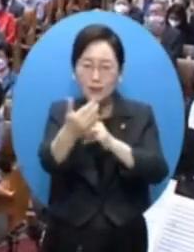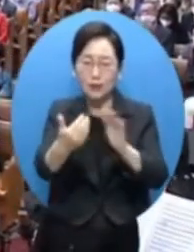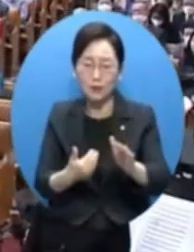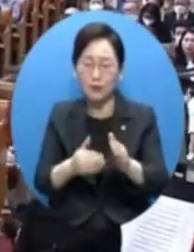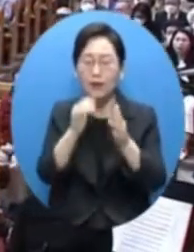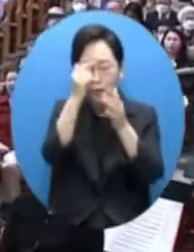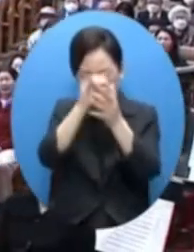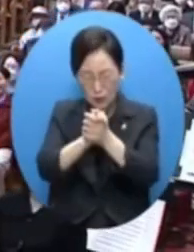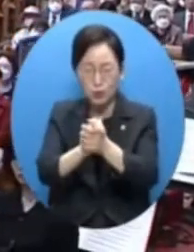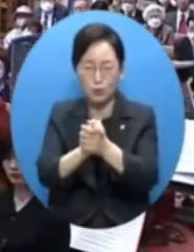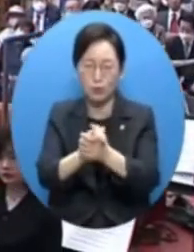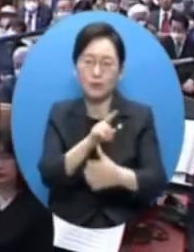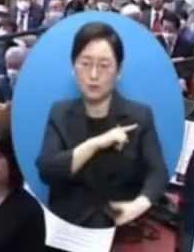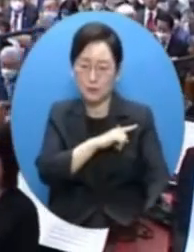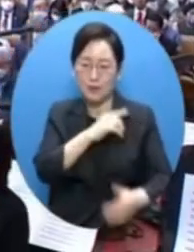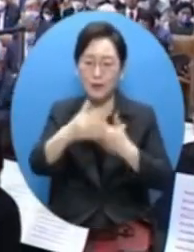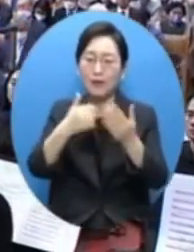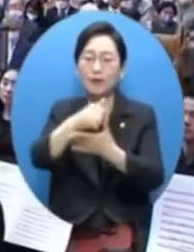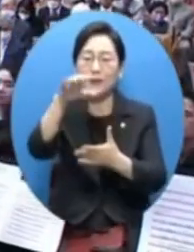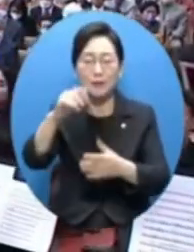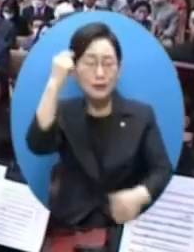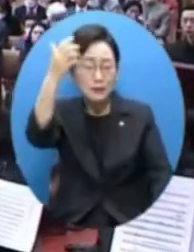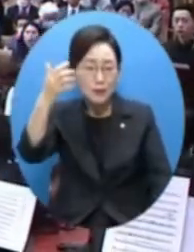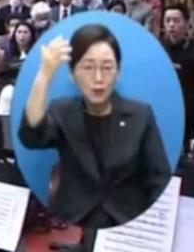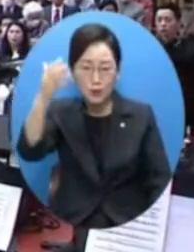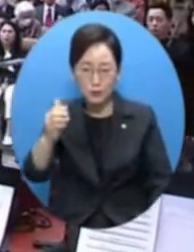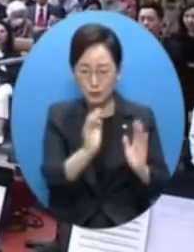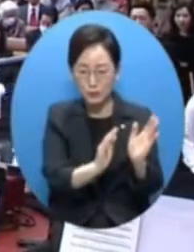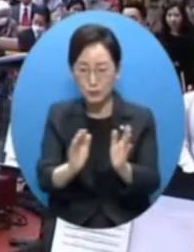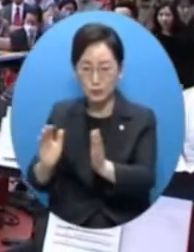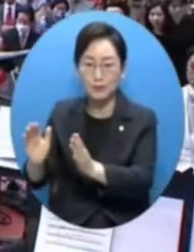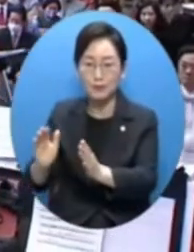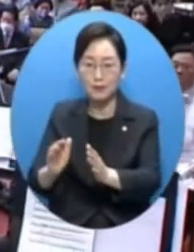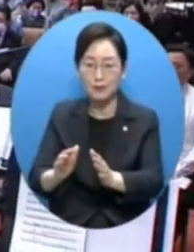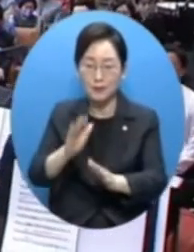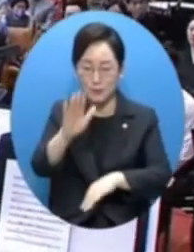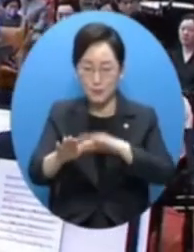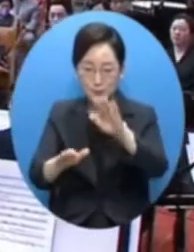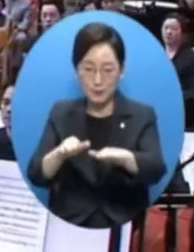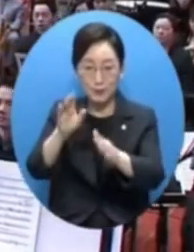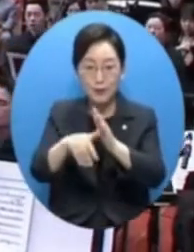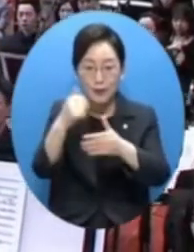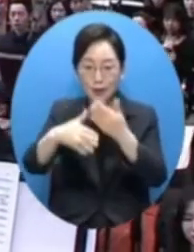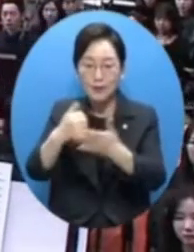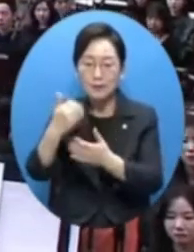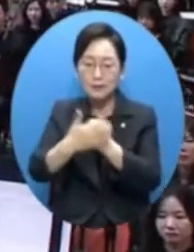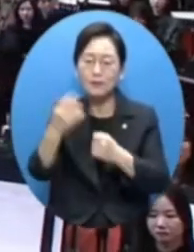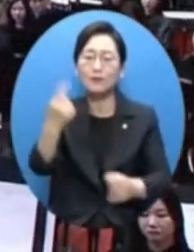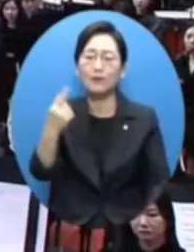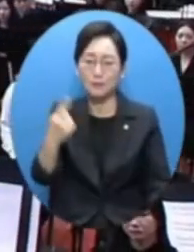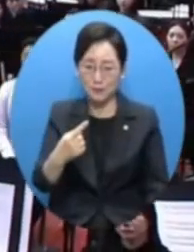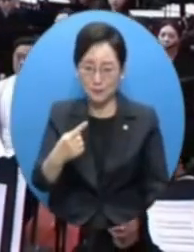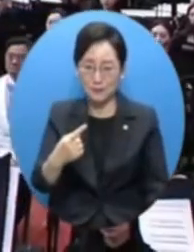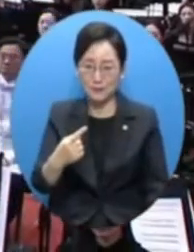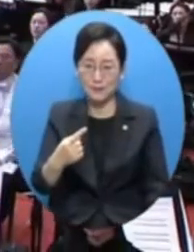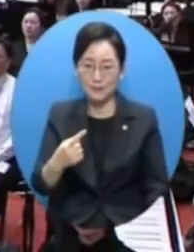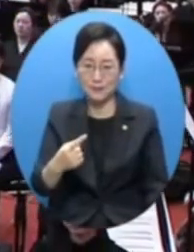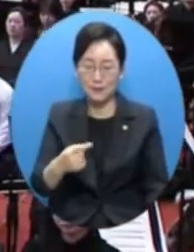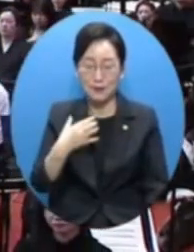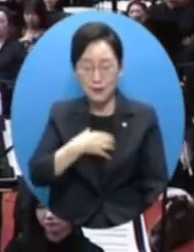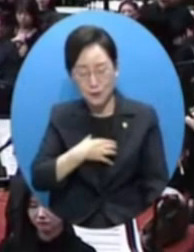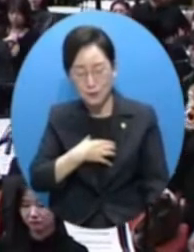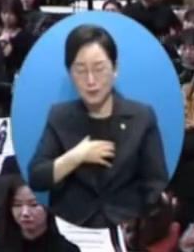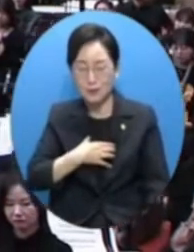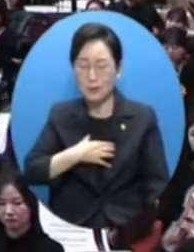바랍니다. 기도를 하고 하나님 앞에서 영적으로 무장되어서 나갈 때 하나님의 은혜가 임하는 것입니다. 염려할